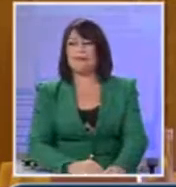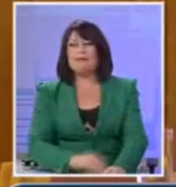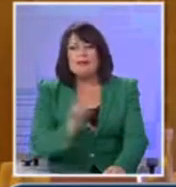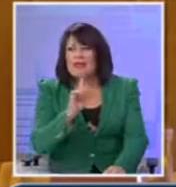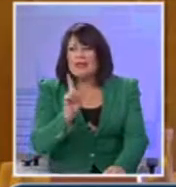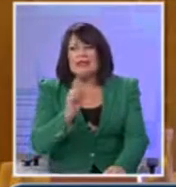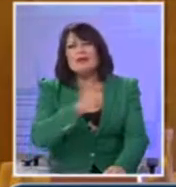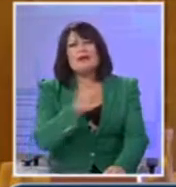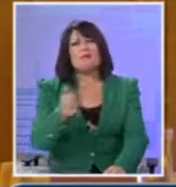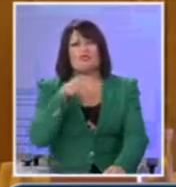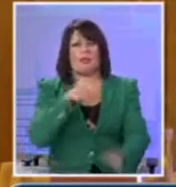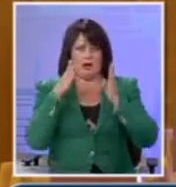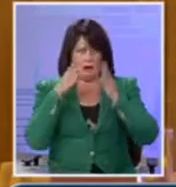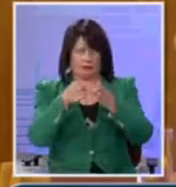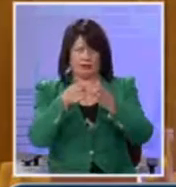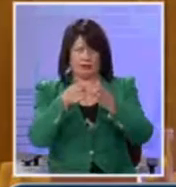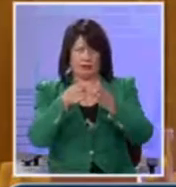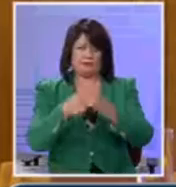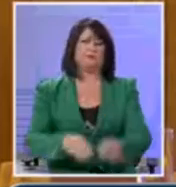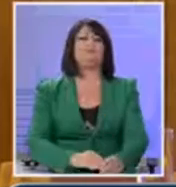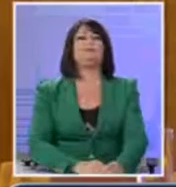η μοναδική κατεύθυνση.